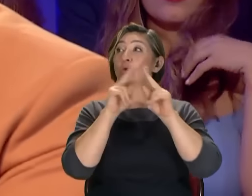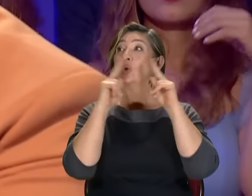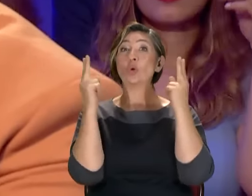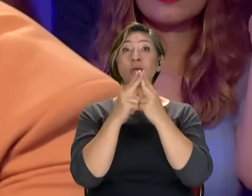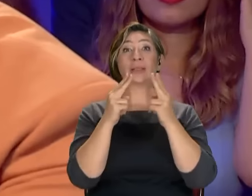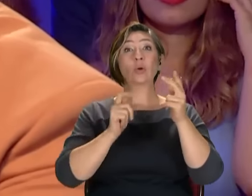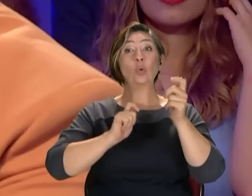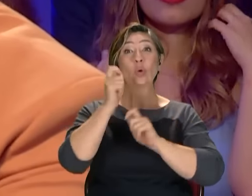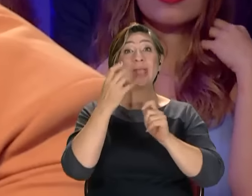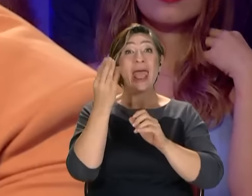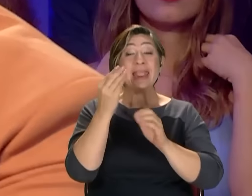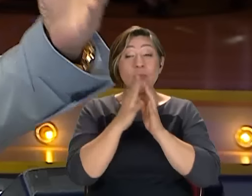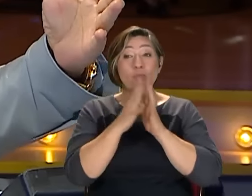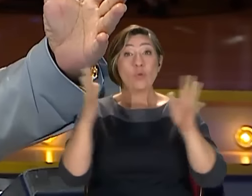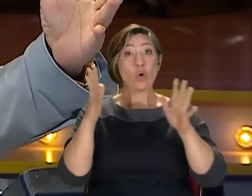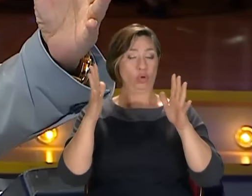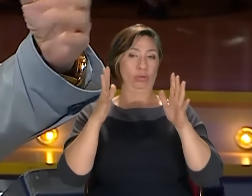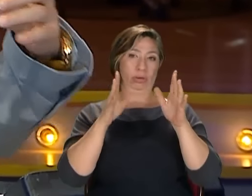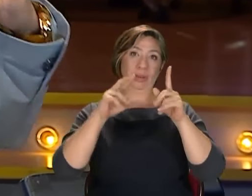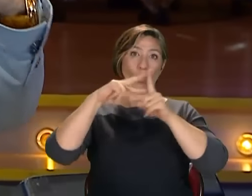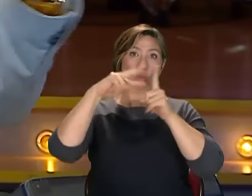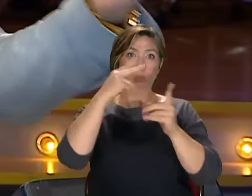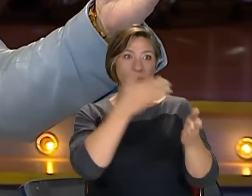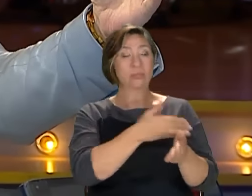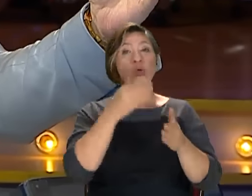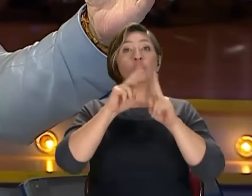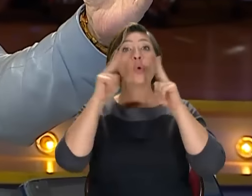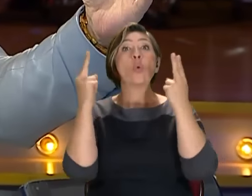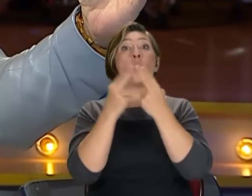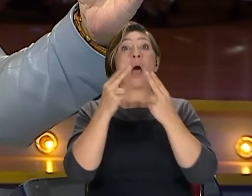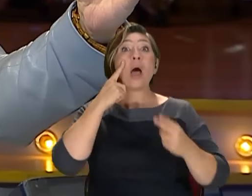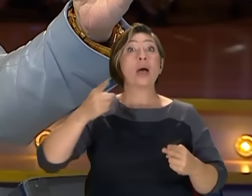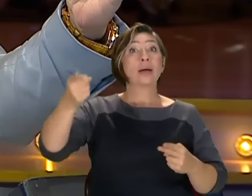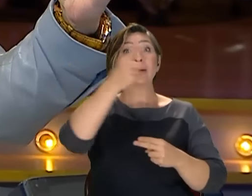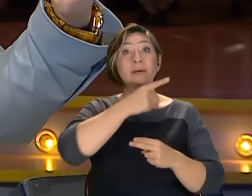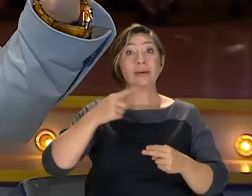dünyanın kullandığı en büyük platformda dünya çapındaki